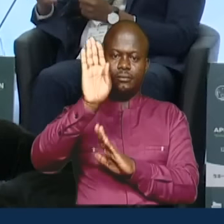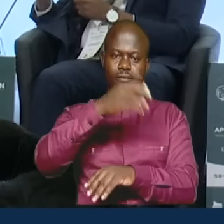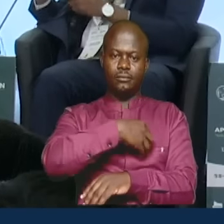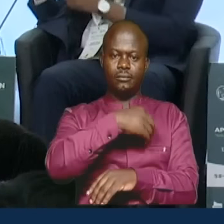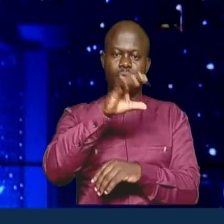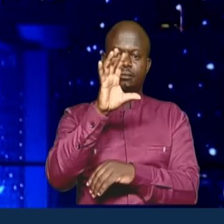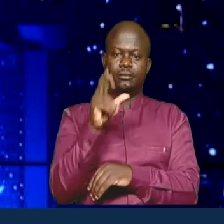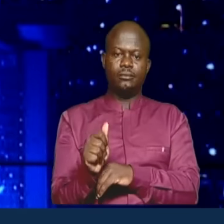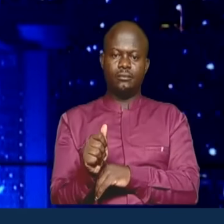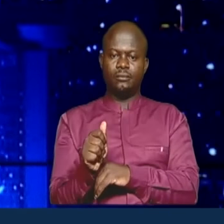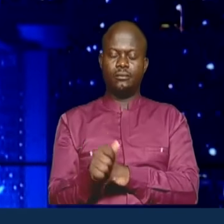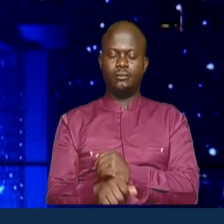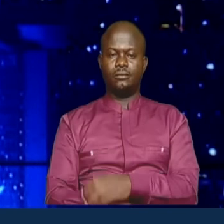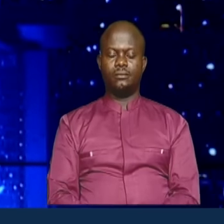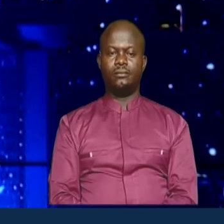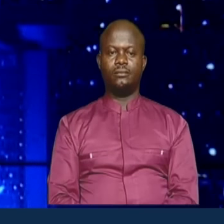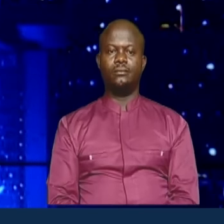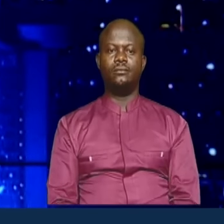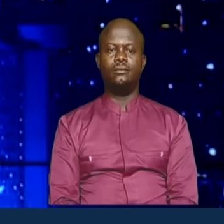Afrika.